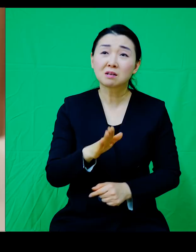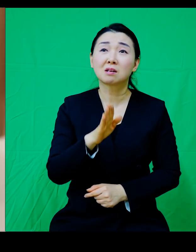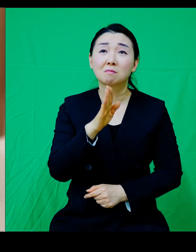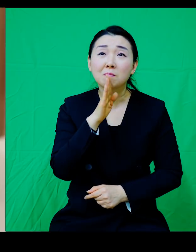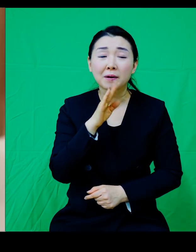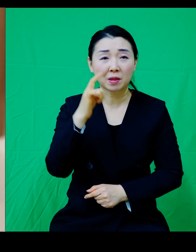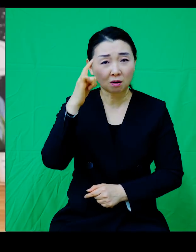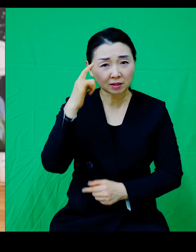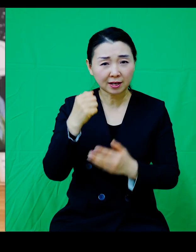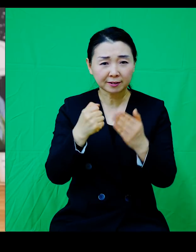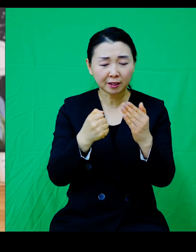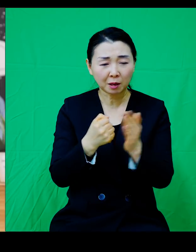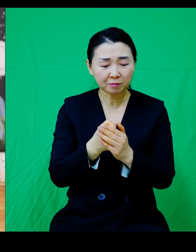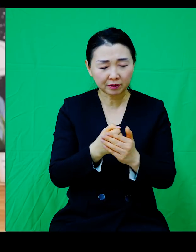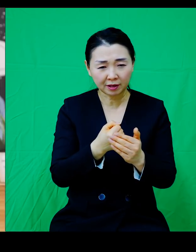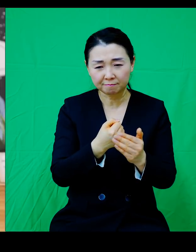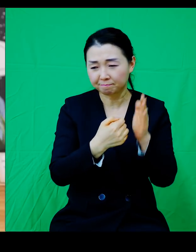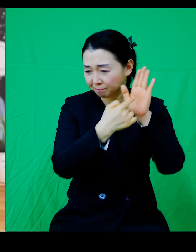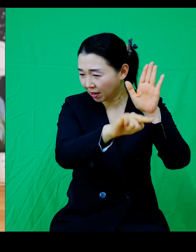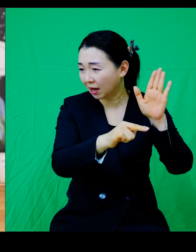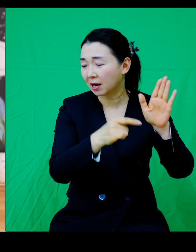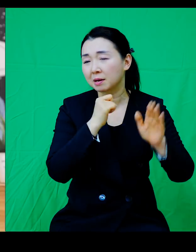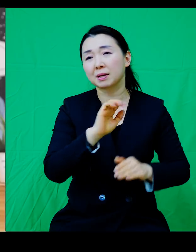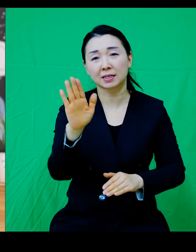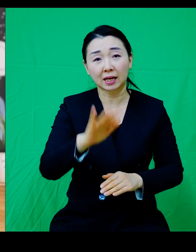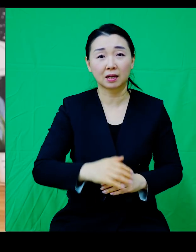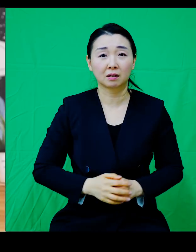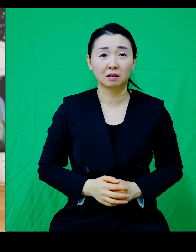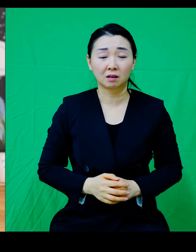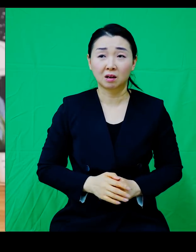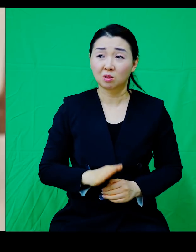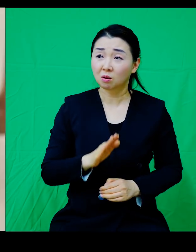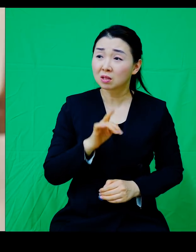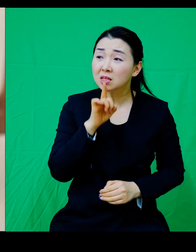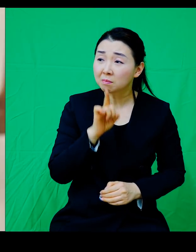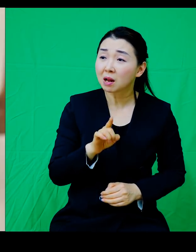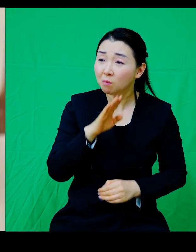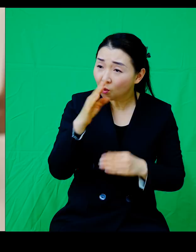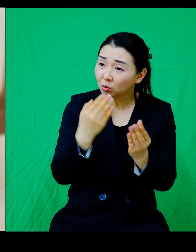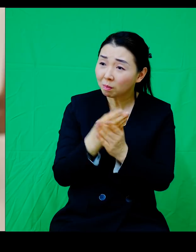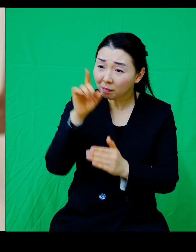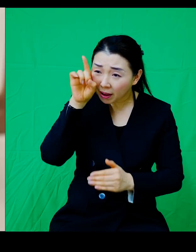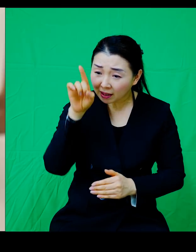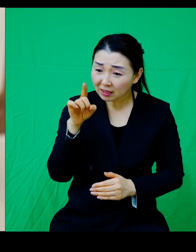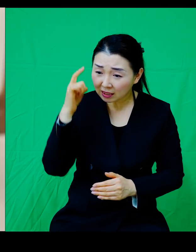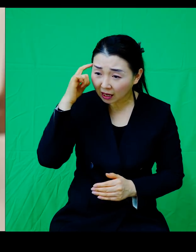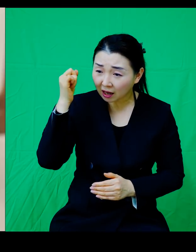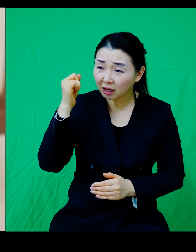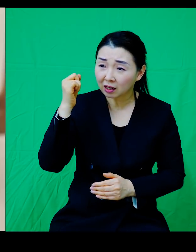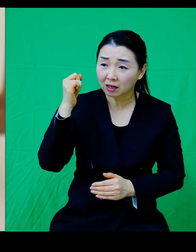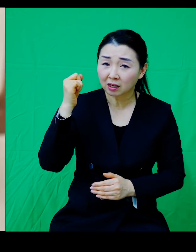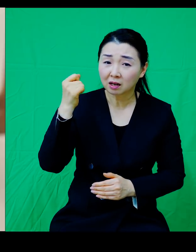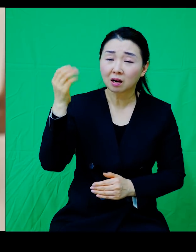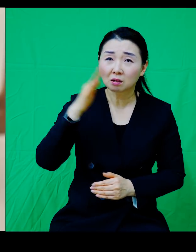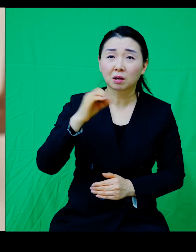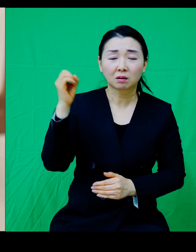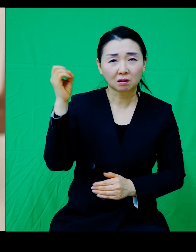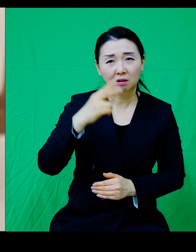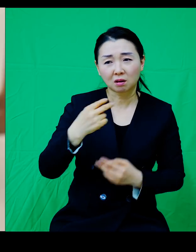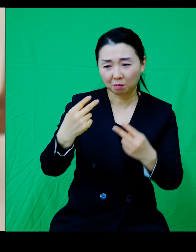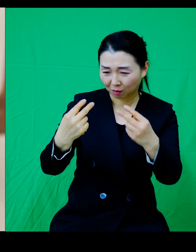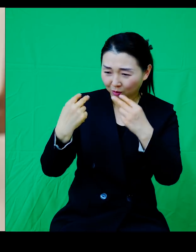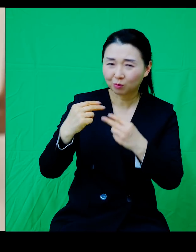옳다고 생각했으니까 안 들었거든요. 예. 너는 네 말이 더 옳다고 생각하지. 그 얘기가 다시금